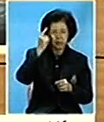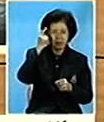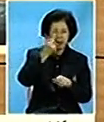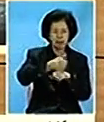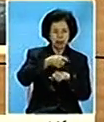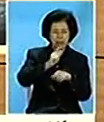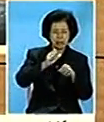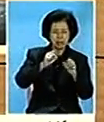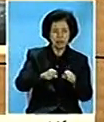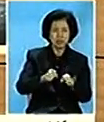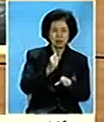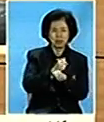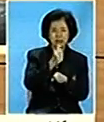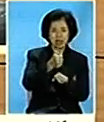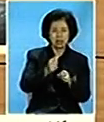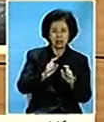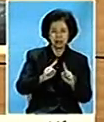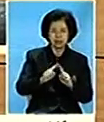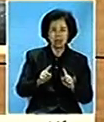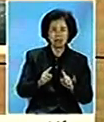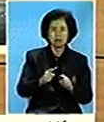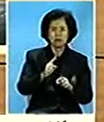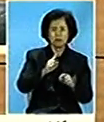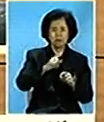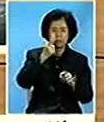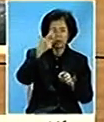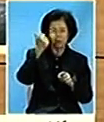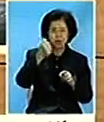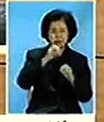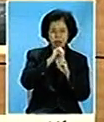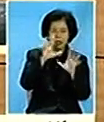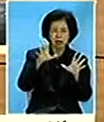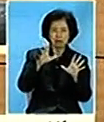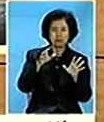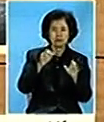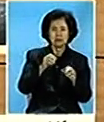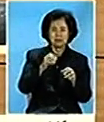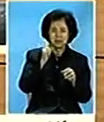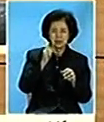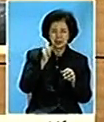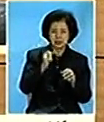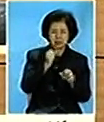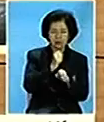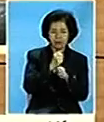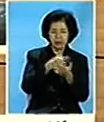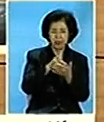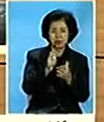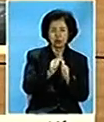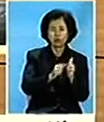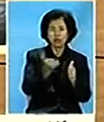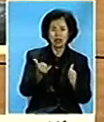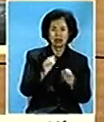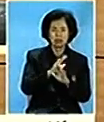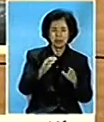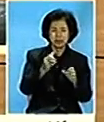ครับว่าสามารถที่จะกระทำได้ในหลายอย่างเพราะประธานได้ประกาศอย่างชัดเจนครับว่าจะทำประโยชน์ทุกอย่างโดยไม่มีการยึด